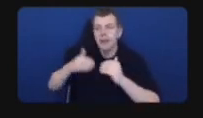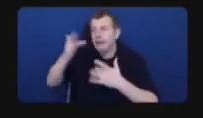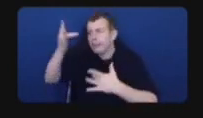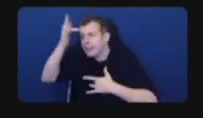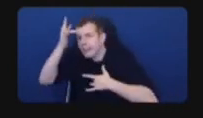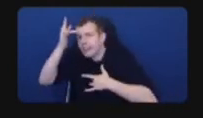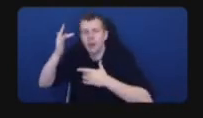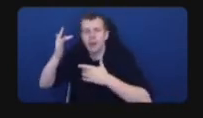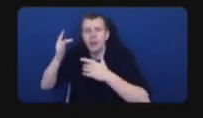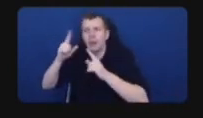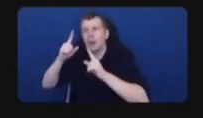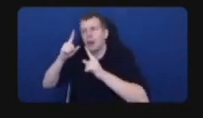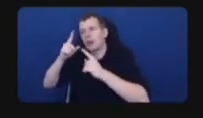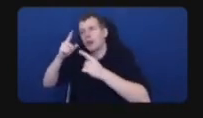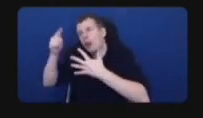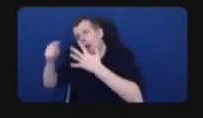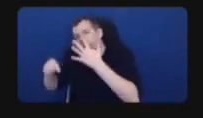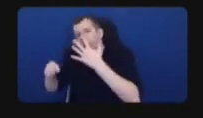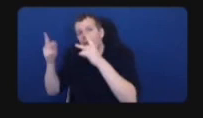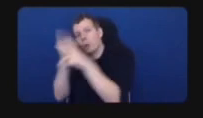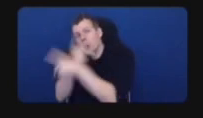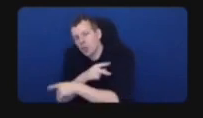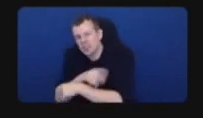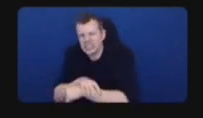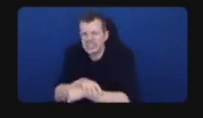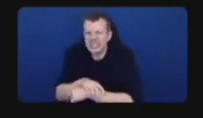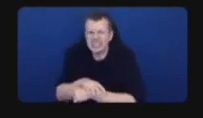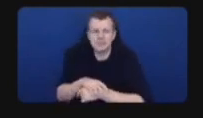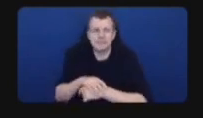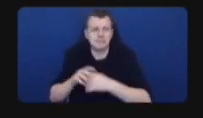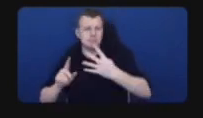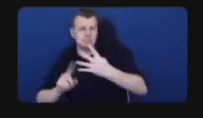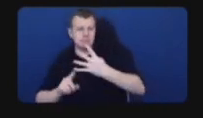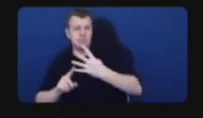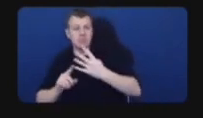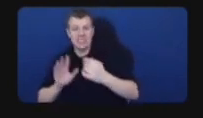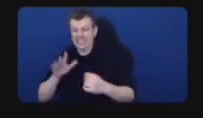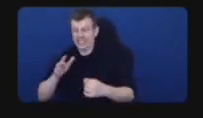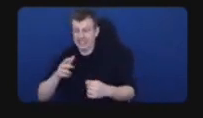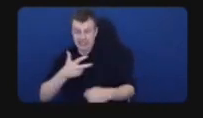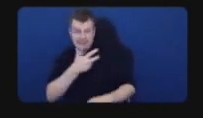也会对孩子引起严重的一些并发症。 所以孩子, 帮孩子打的话, 好处是,